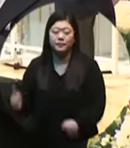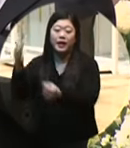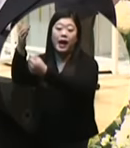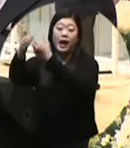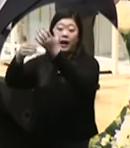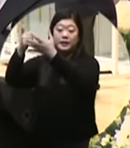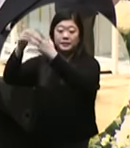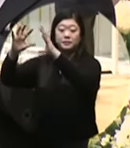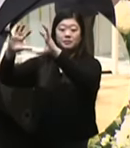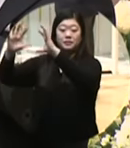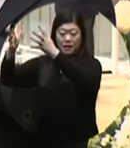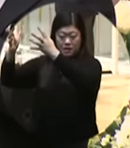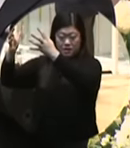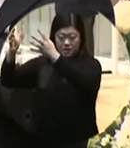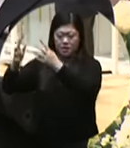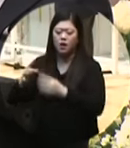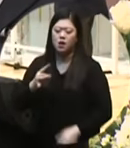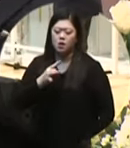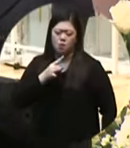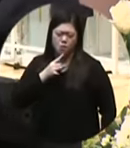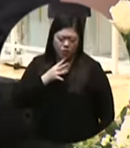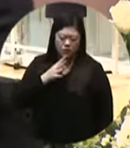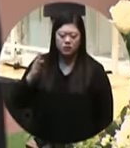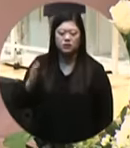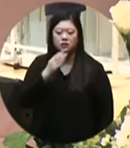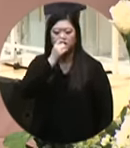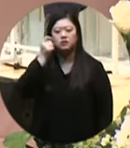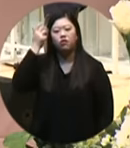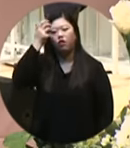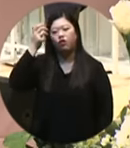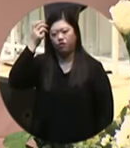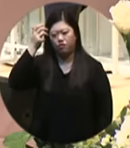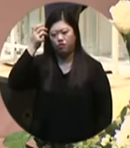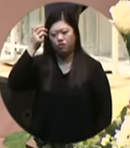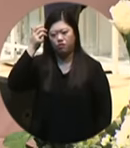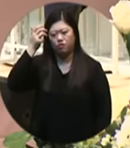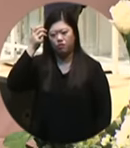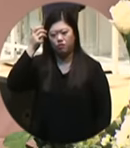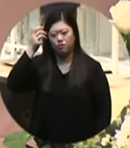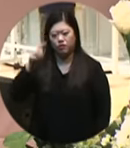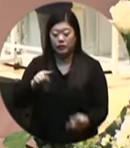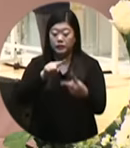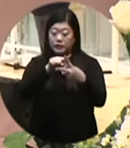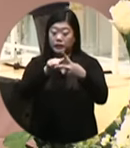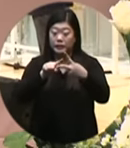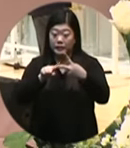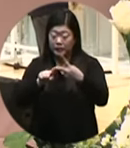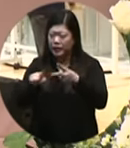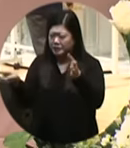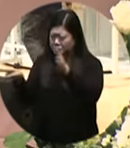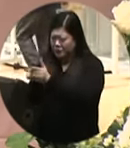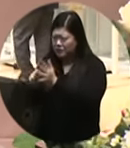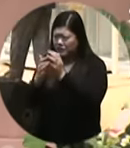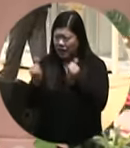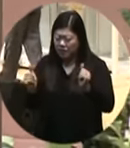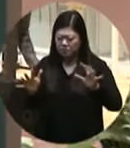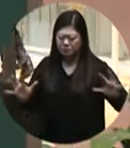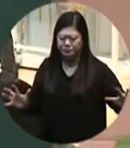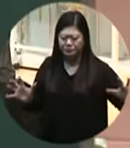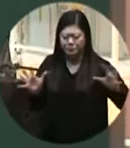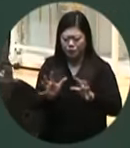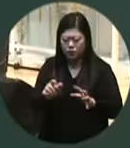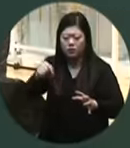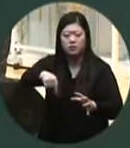About the kingdom of 오직 God. 오직 성령. Only the Holy Spirit. 그 사람들이 모인 거예요. These people gathered together in verse